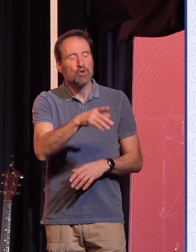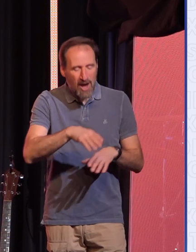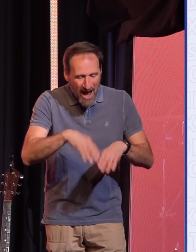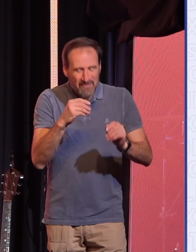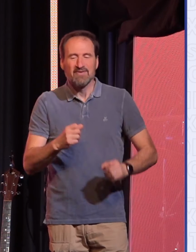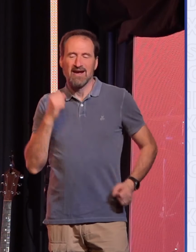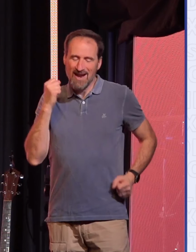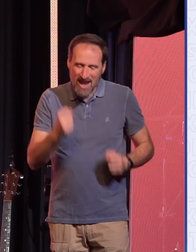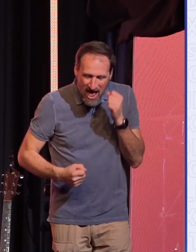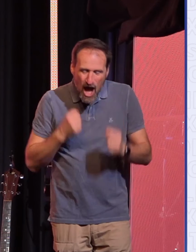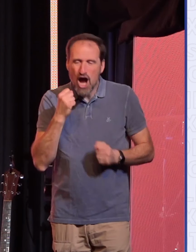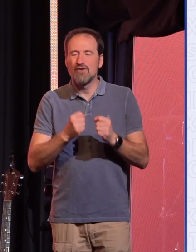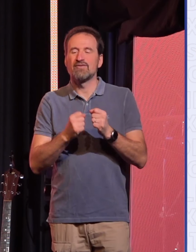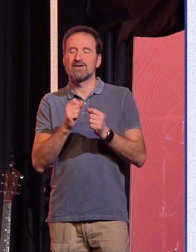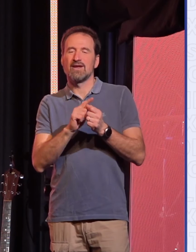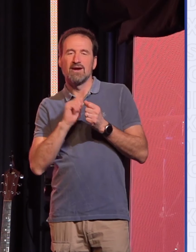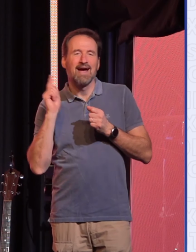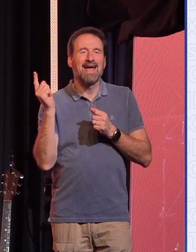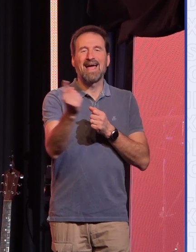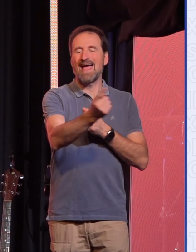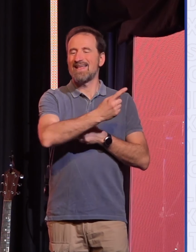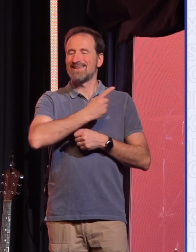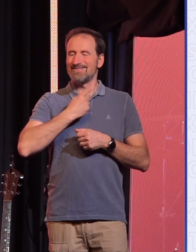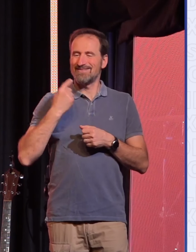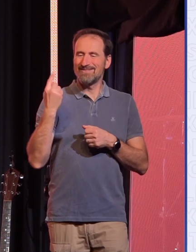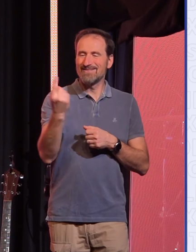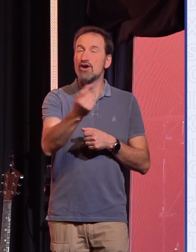Fang an, es zu laufen.